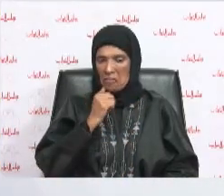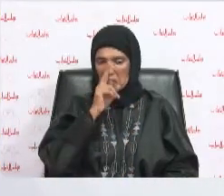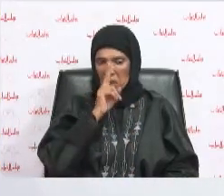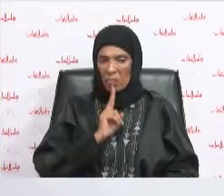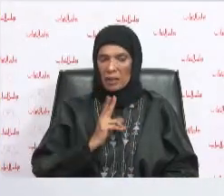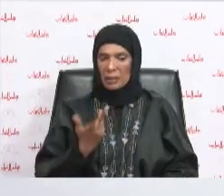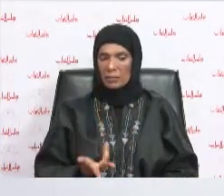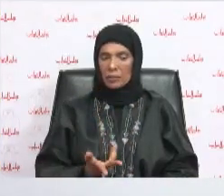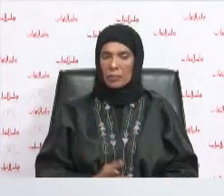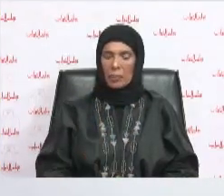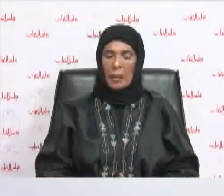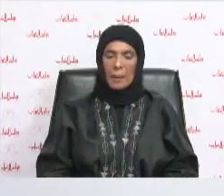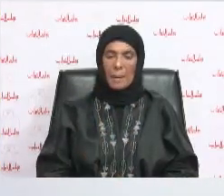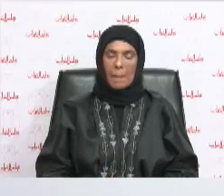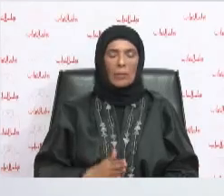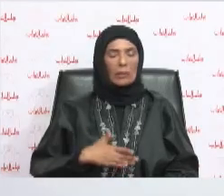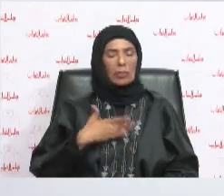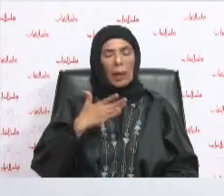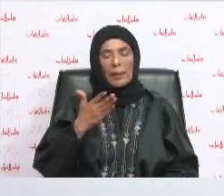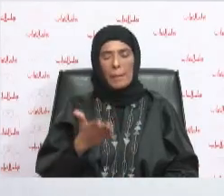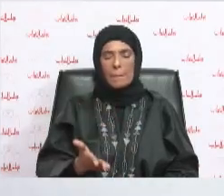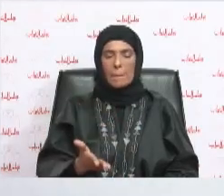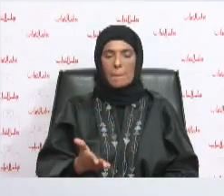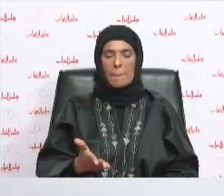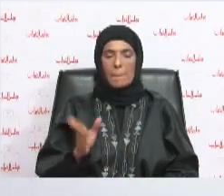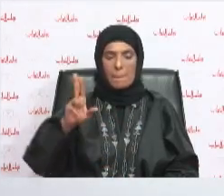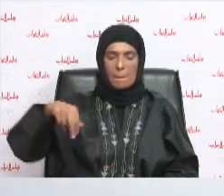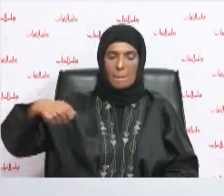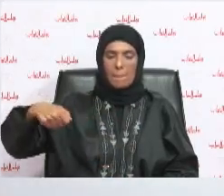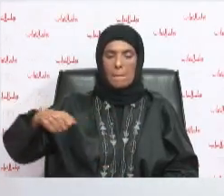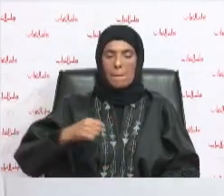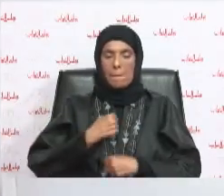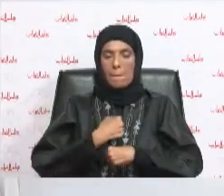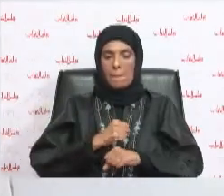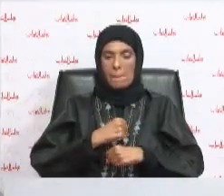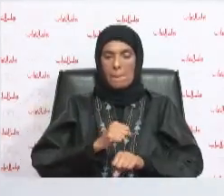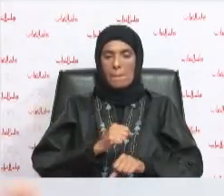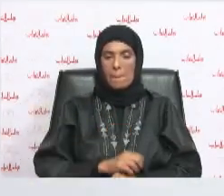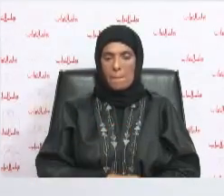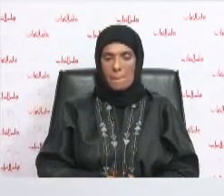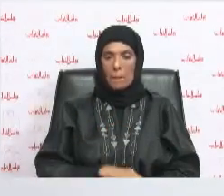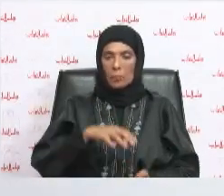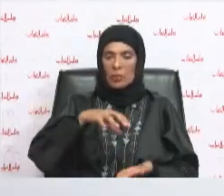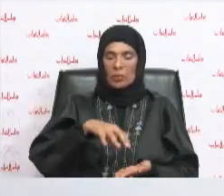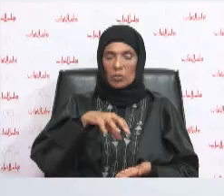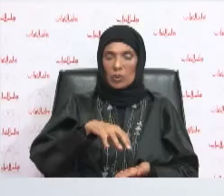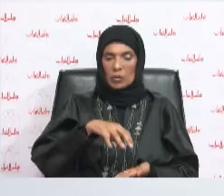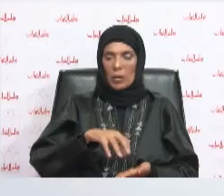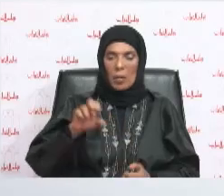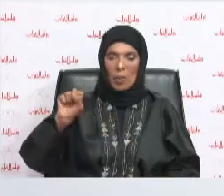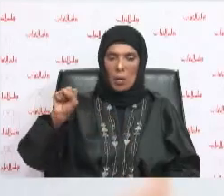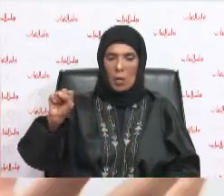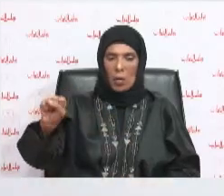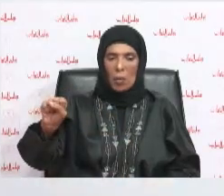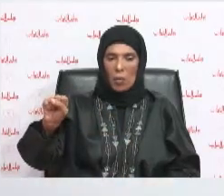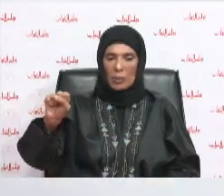السكنية هذه أو ذي. يا ريت بعد وزارة البلديات يعني يشوفون المنطقة يكون فيه تخصص